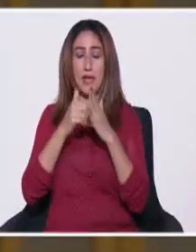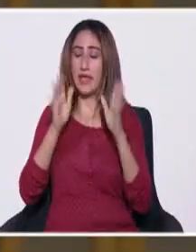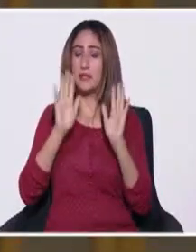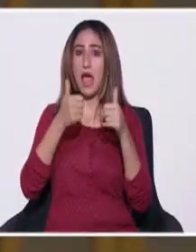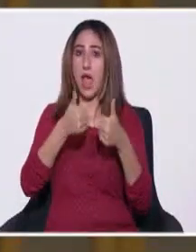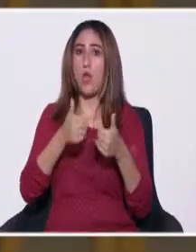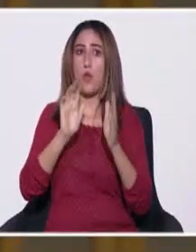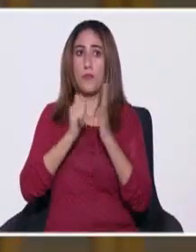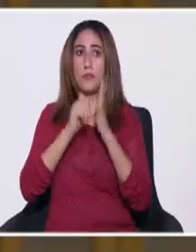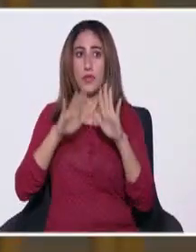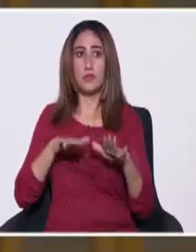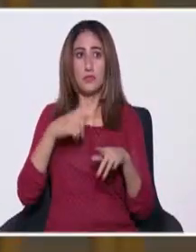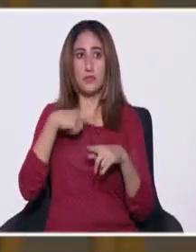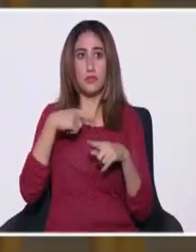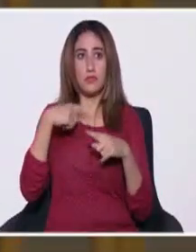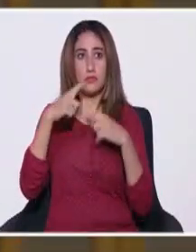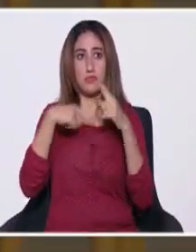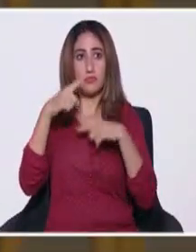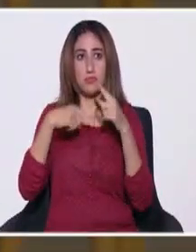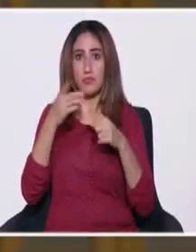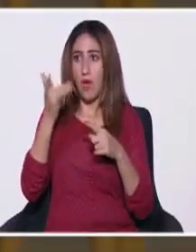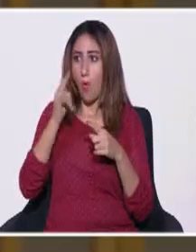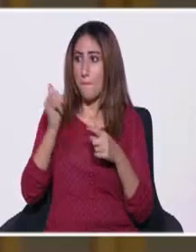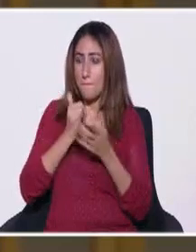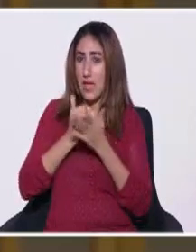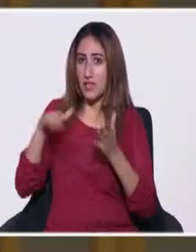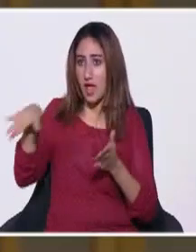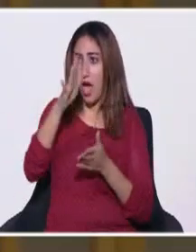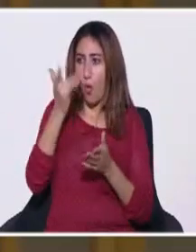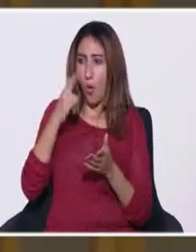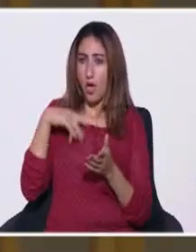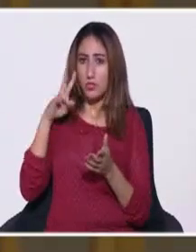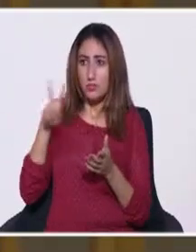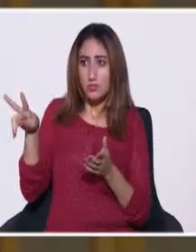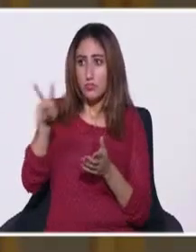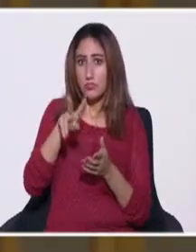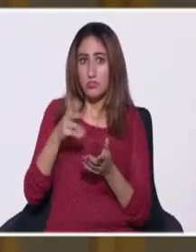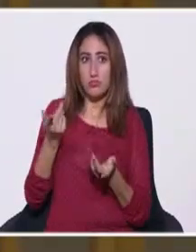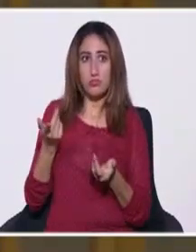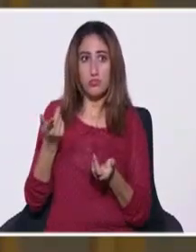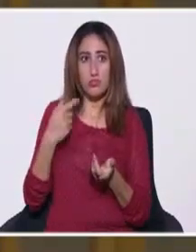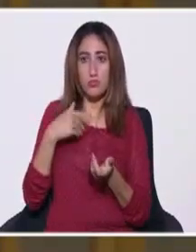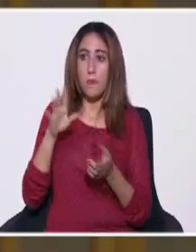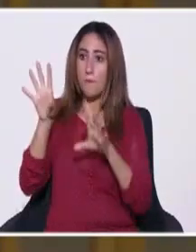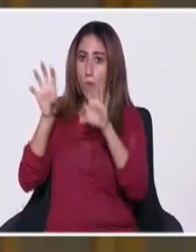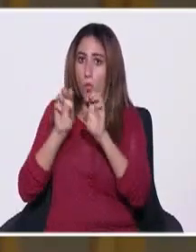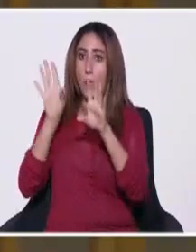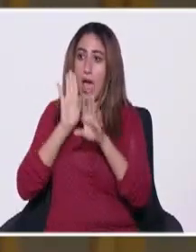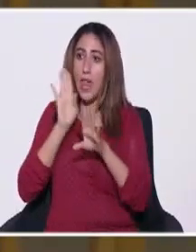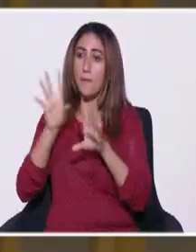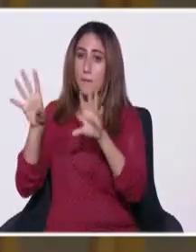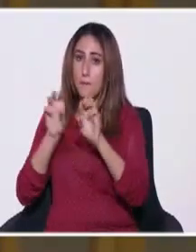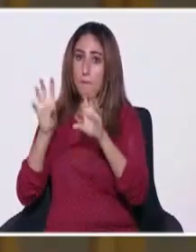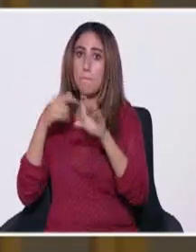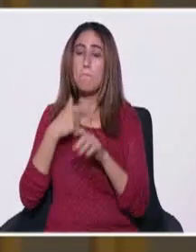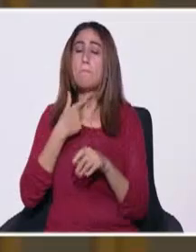خالص. وبعدين بعد شويه بقى بقيت اشوف اخواتي بيروحوا المدرسه وبتعلموا، فبقيت ابص عليهم وبتعلم منهم، ويعني انا عندي